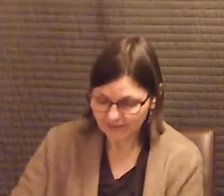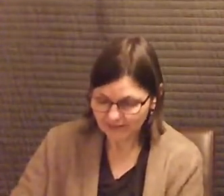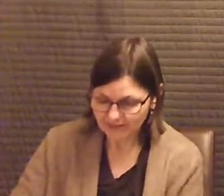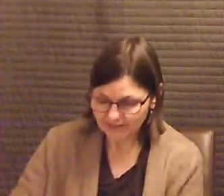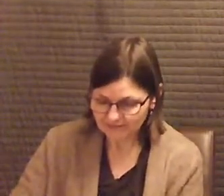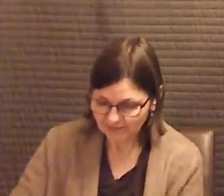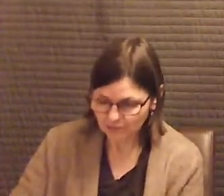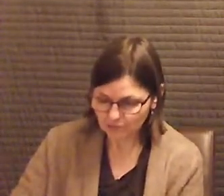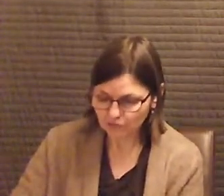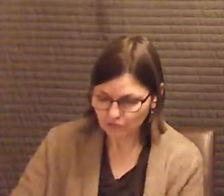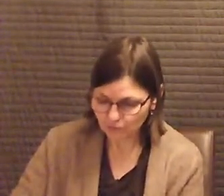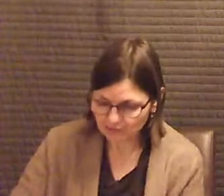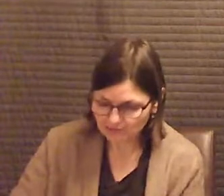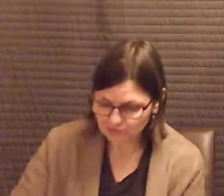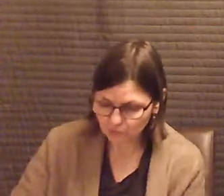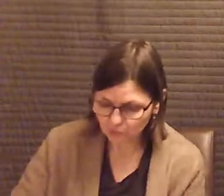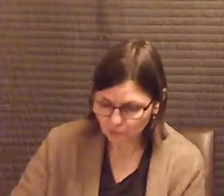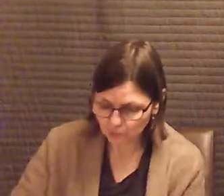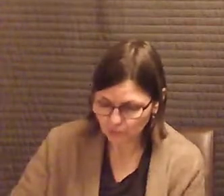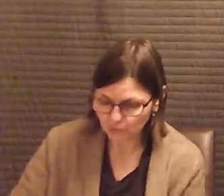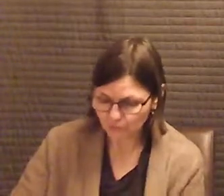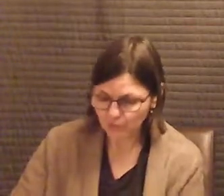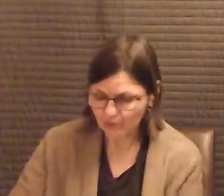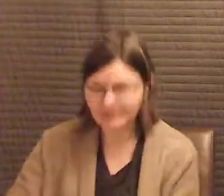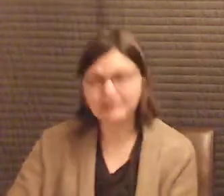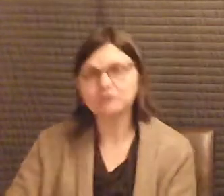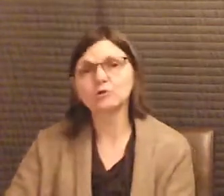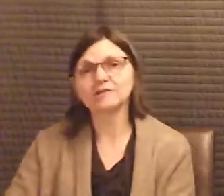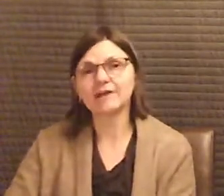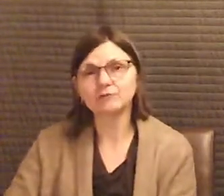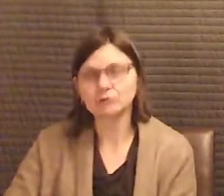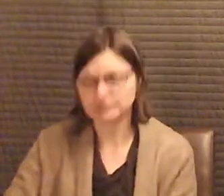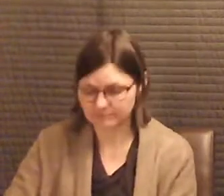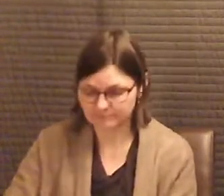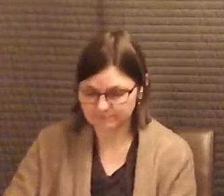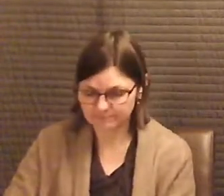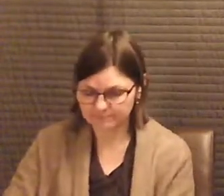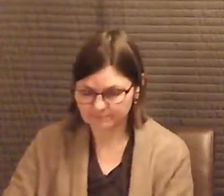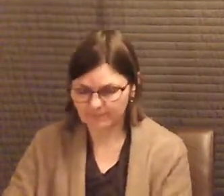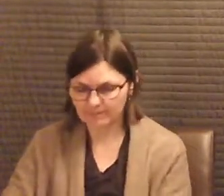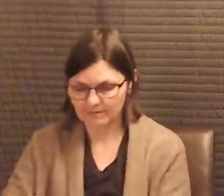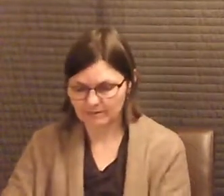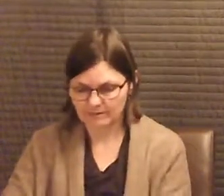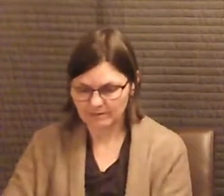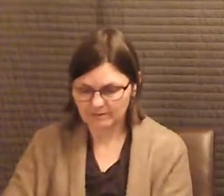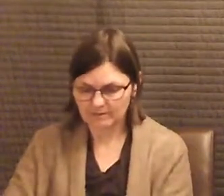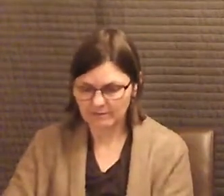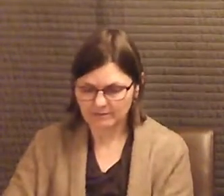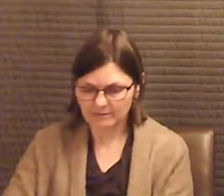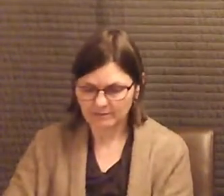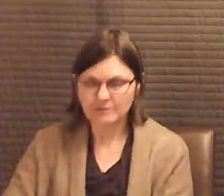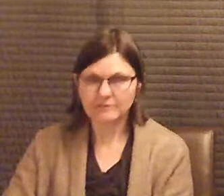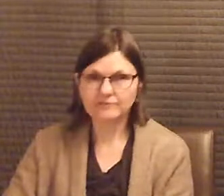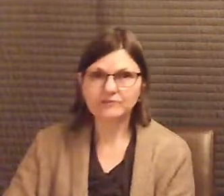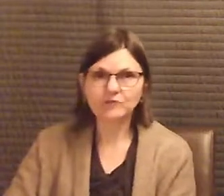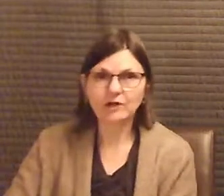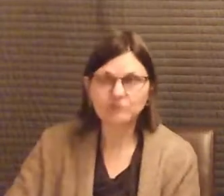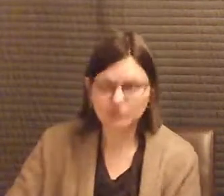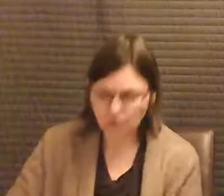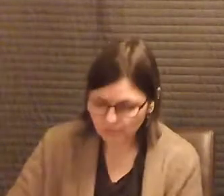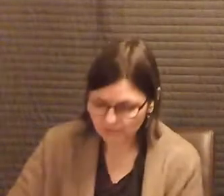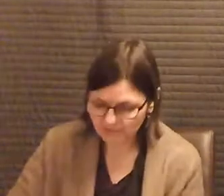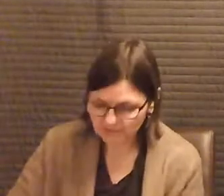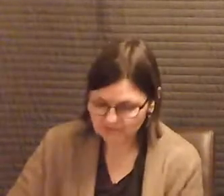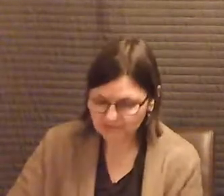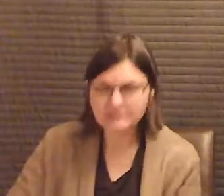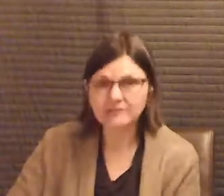voorwaar ik zeg je dat het dollars en hoe u voor gaan in het koninkrijk van god donderdag dus was ministry hier zie dat johannes